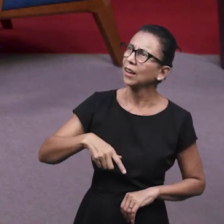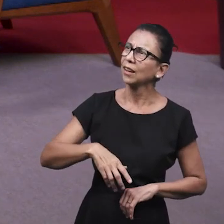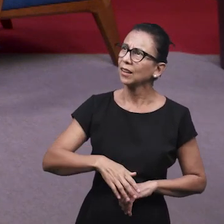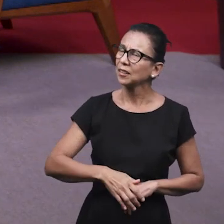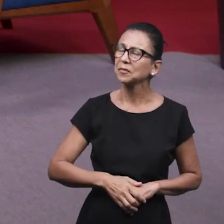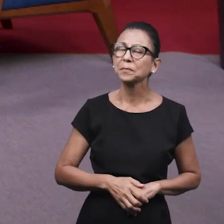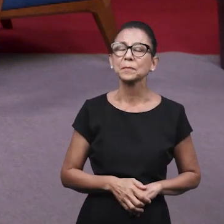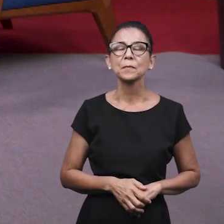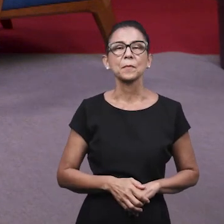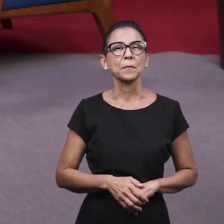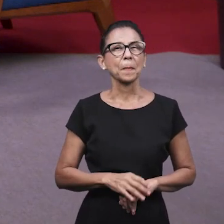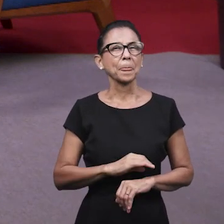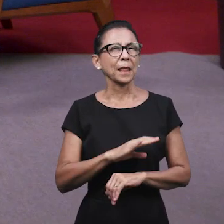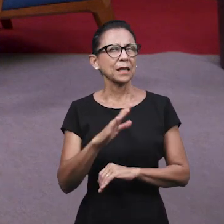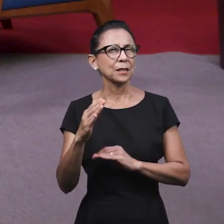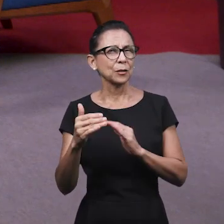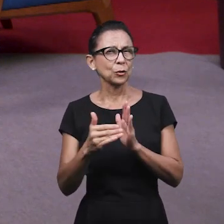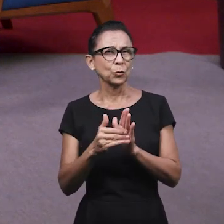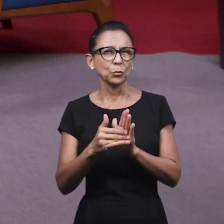depuis.